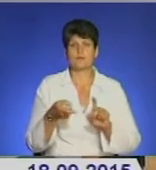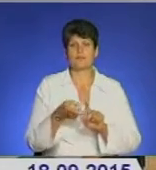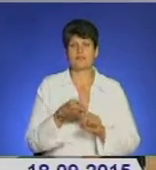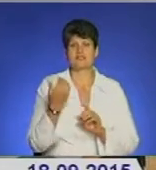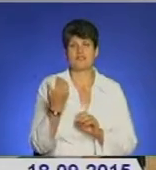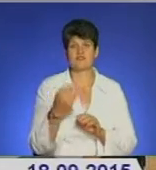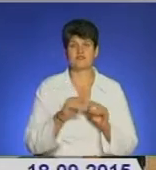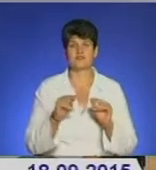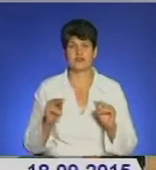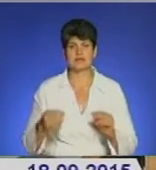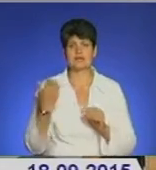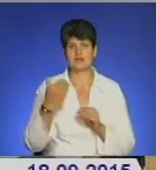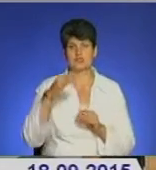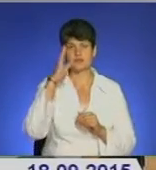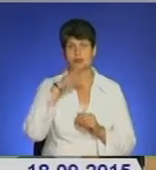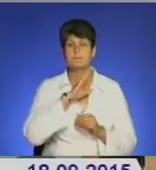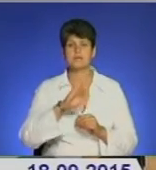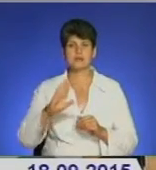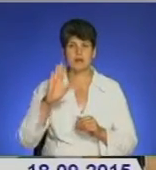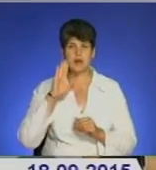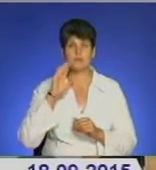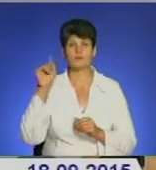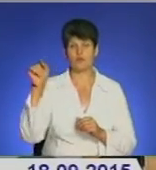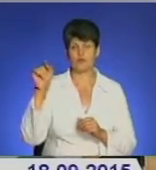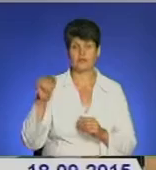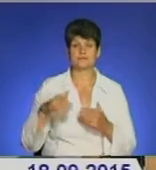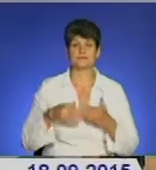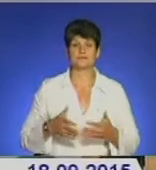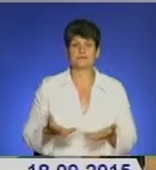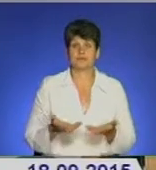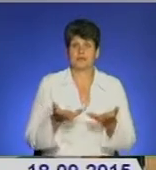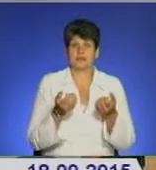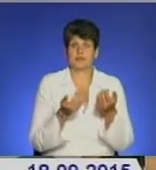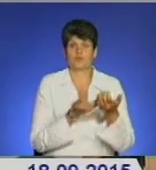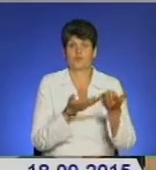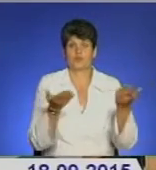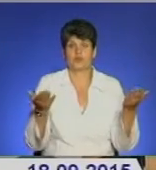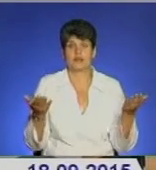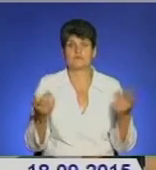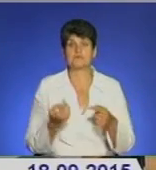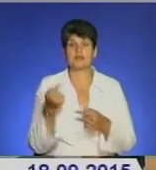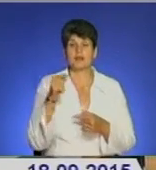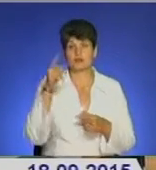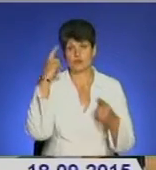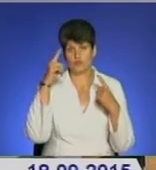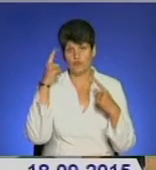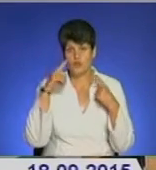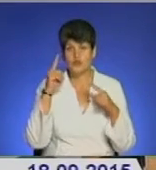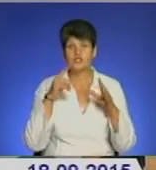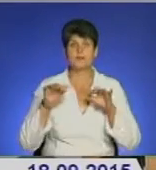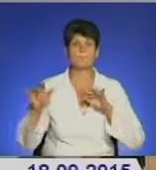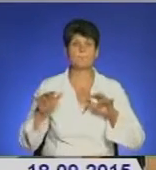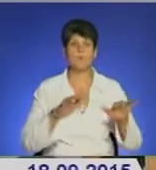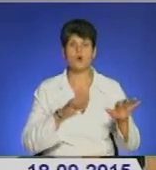вашими вчителями, з вашими батьками, тому що вони надихають, вони підтримують вас на такі творчі, можна сказати, процеси.